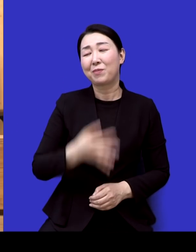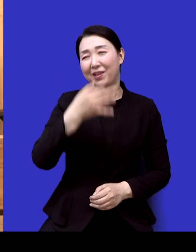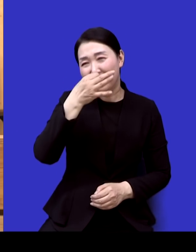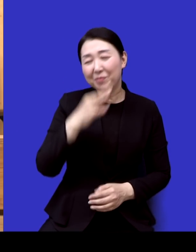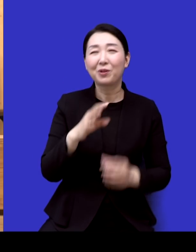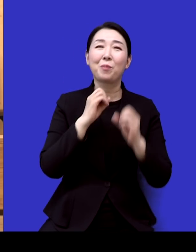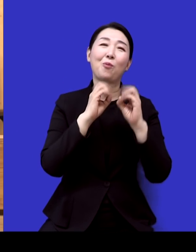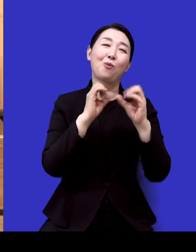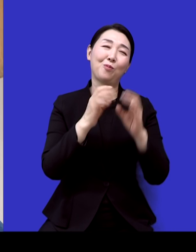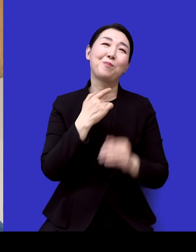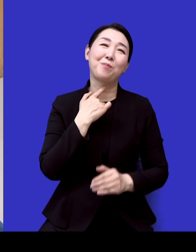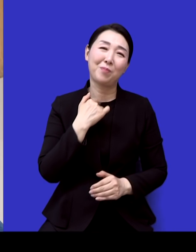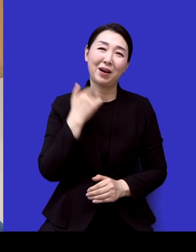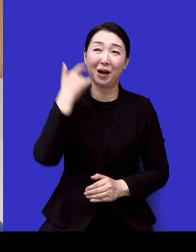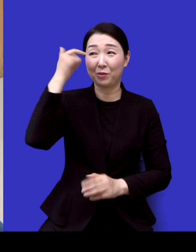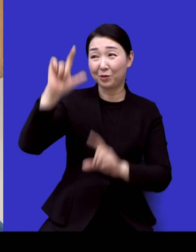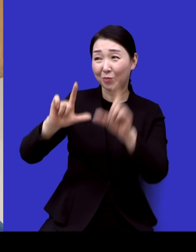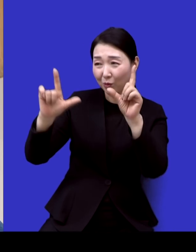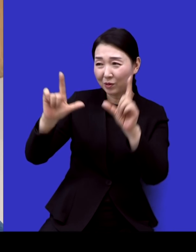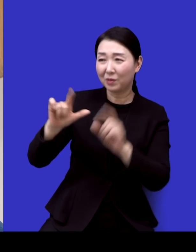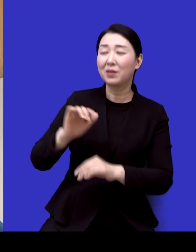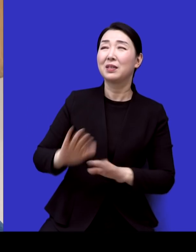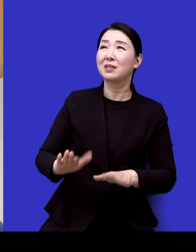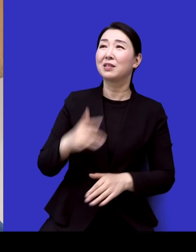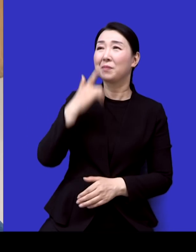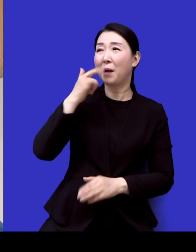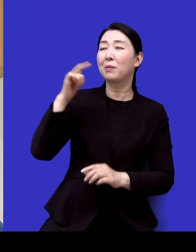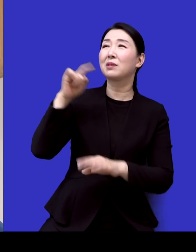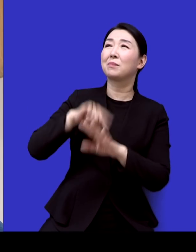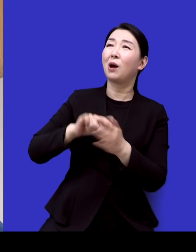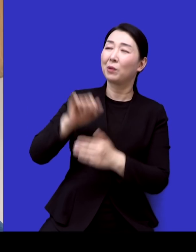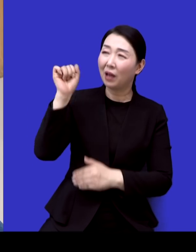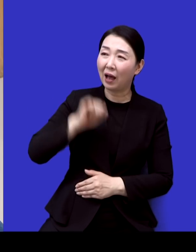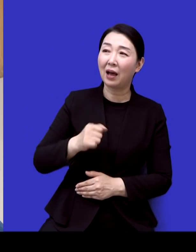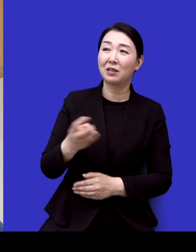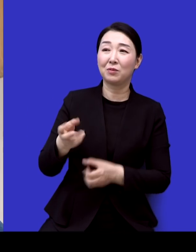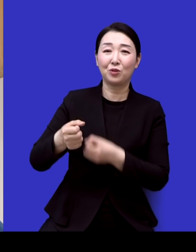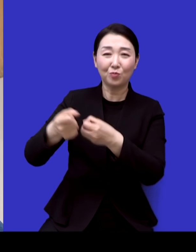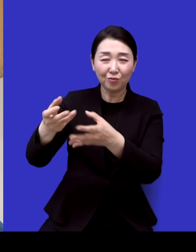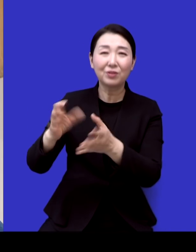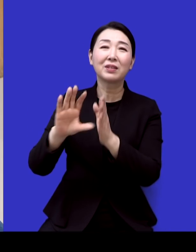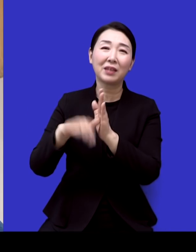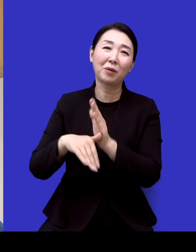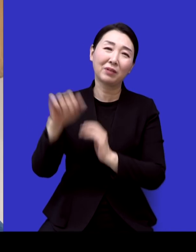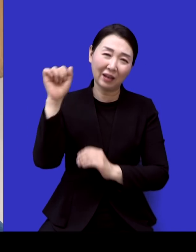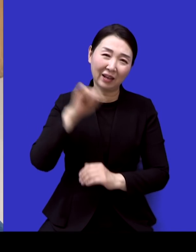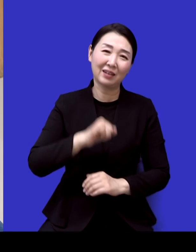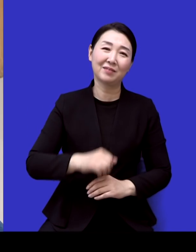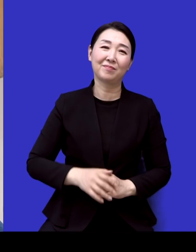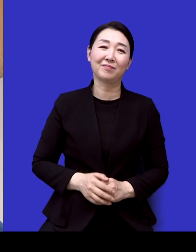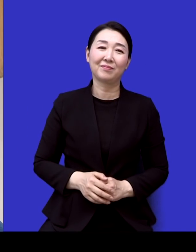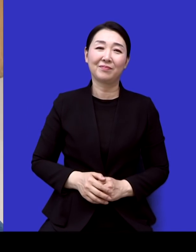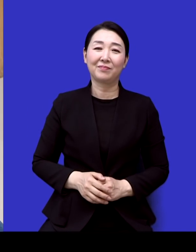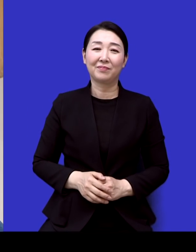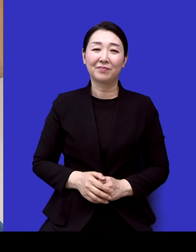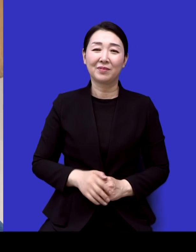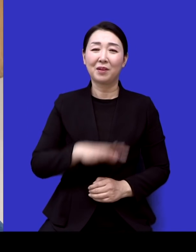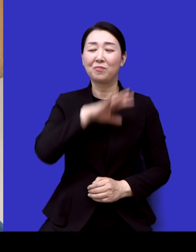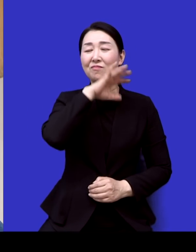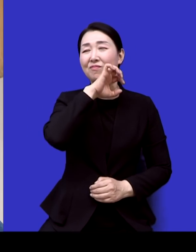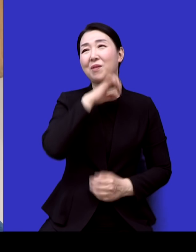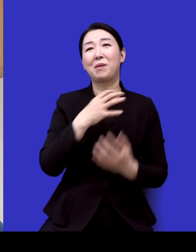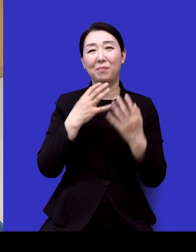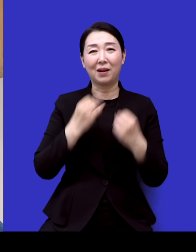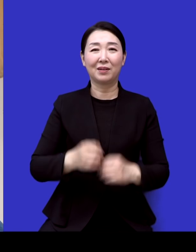모습. 예. 그게 아버지 마음이구나. 지금 씨를 뿌리는 시즌이라는 마음이구나. 그래서 원망이